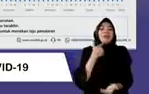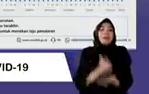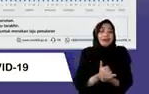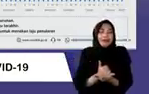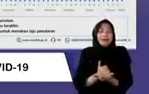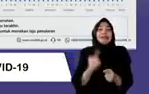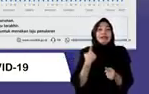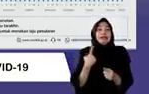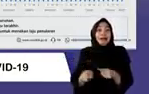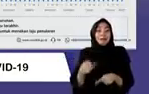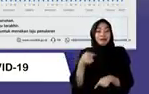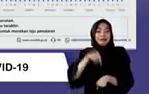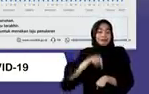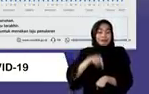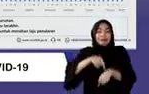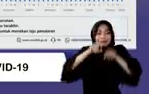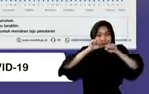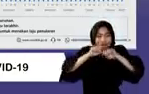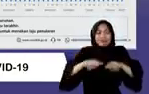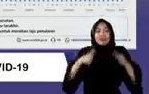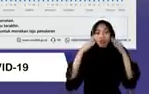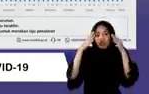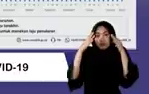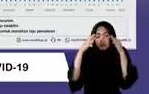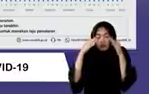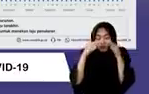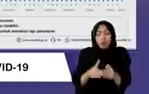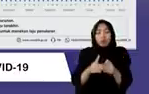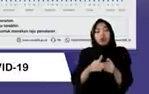ini, fokus yang akan kita letakkan pada jumlah